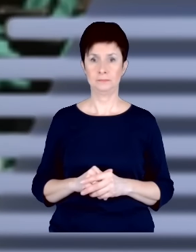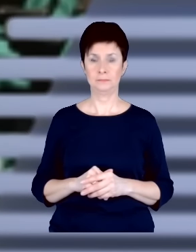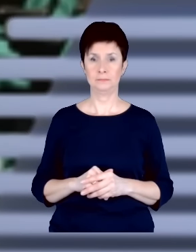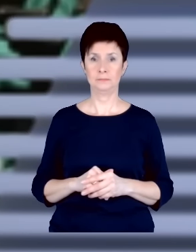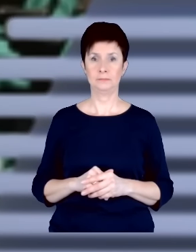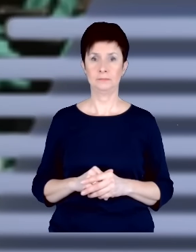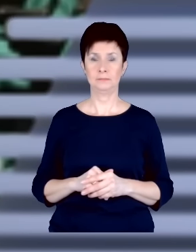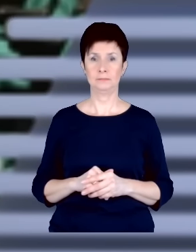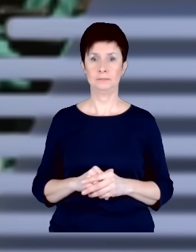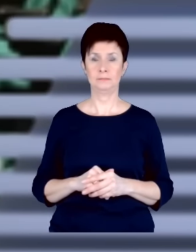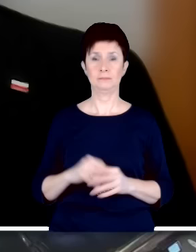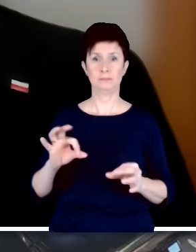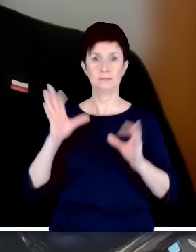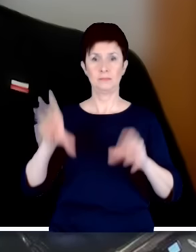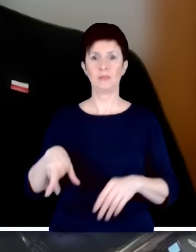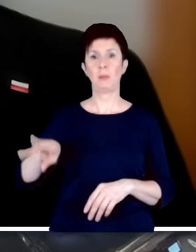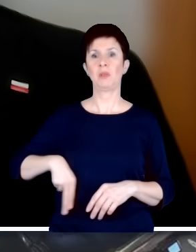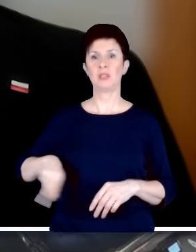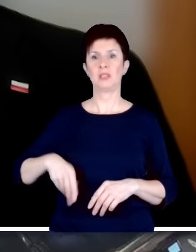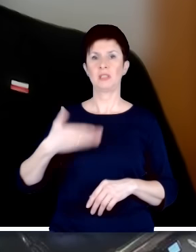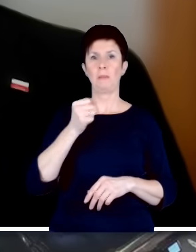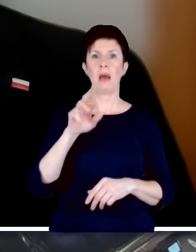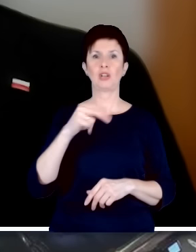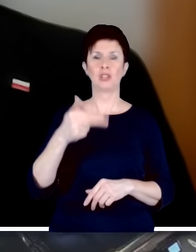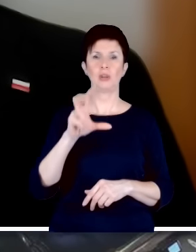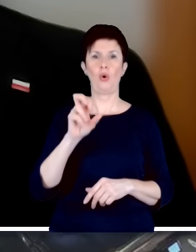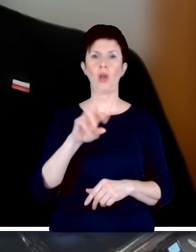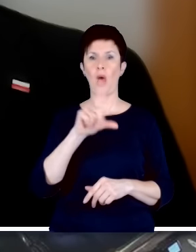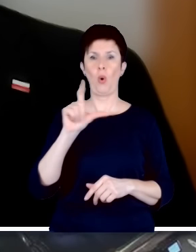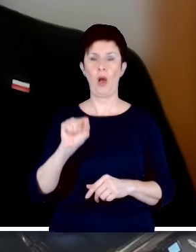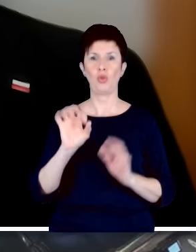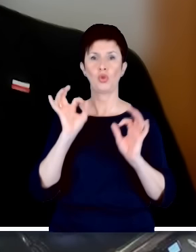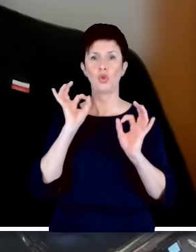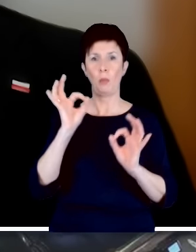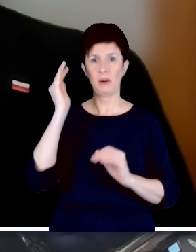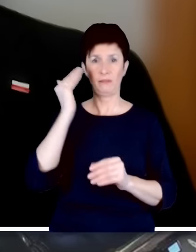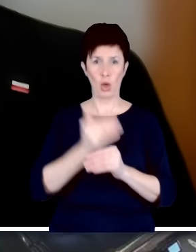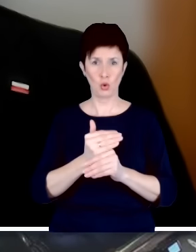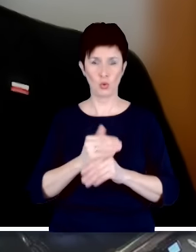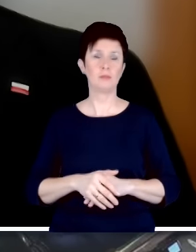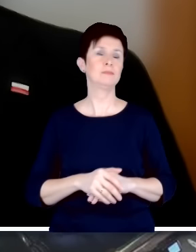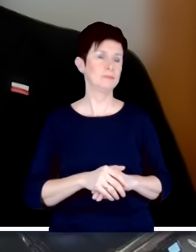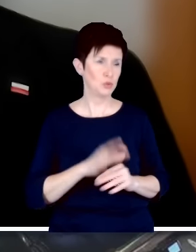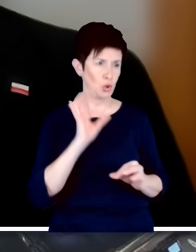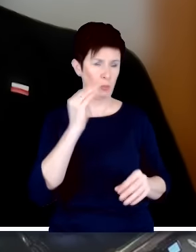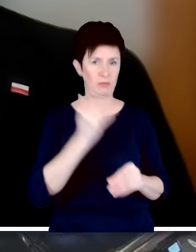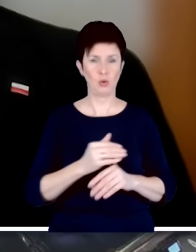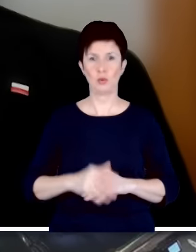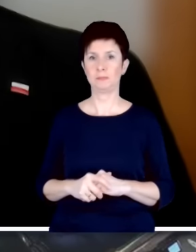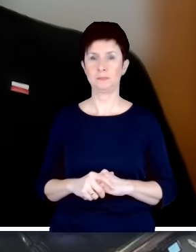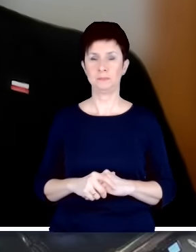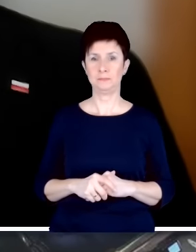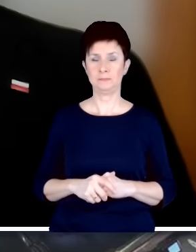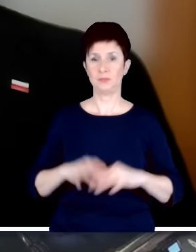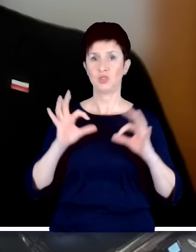A ze mną pan minister Marcin Horała. Dobry wieczór. Dobry wieczór, panie redaktorze. Dobry wieczór państwu. Dzisiaj w